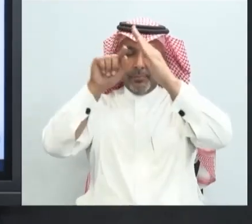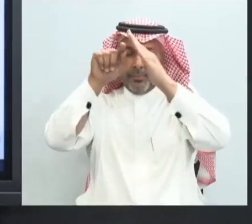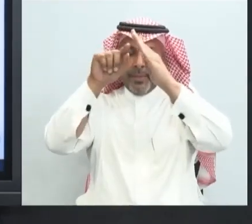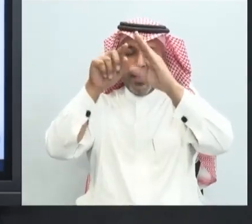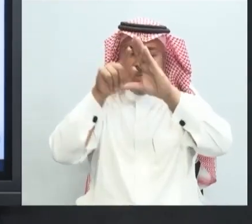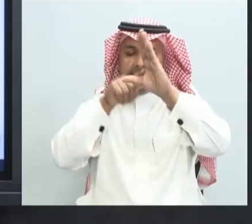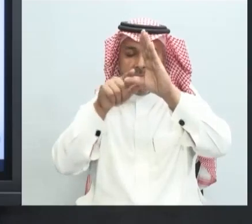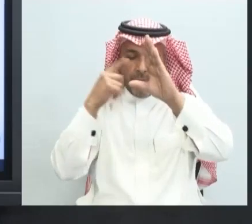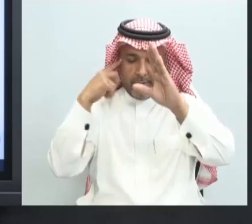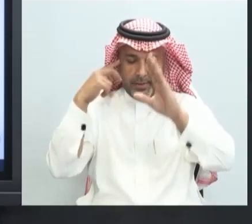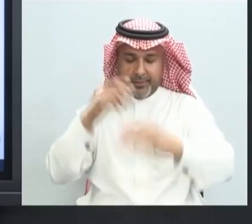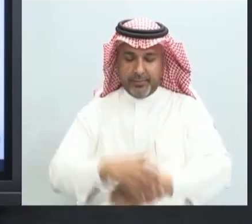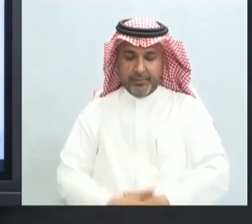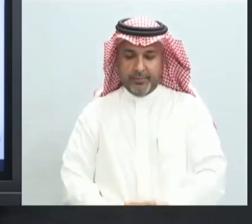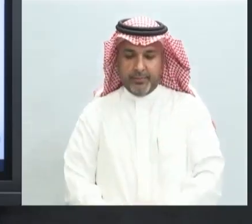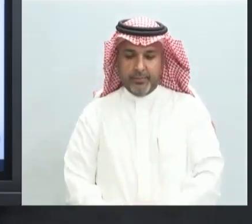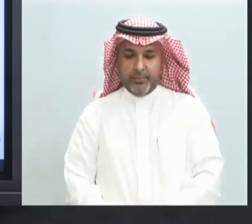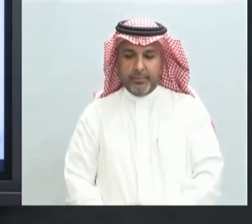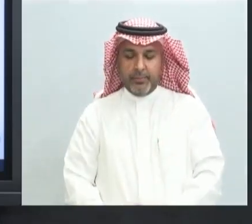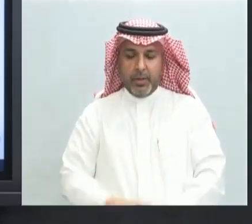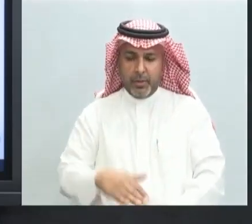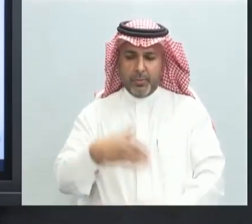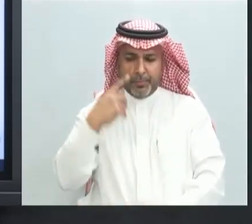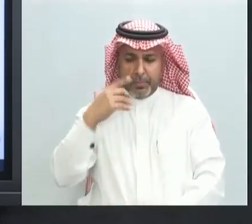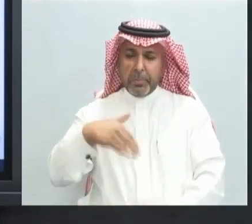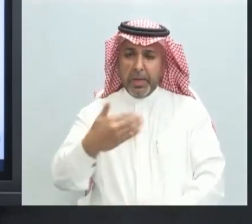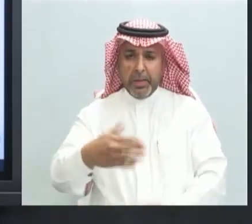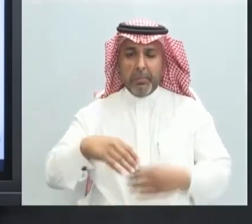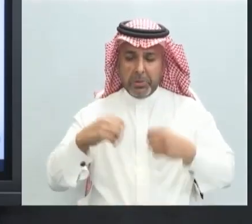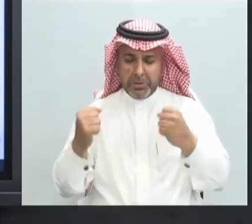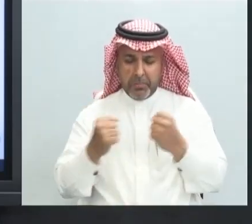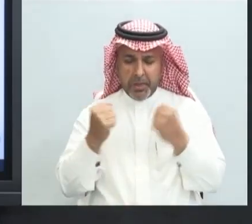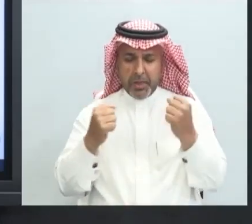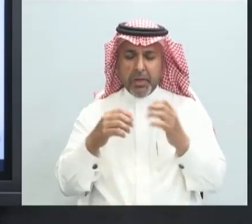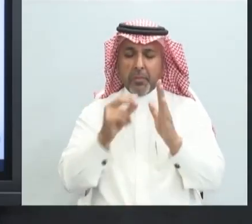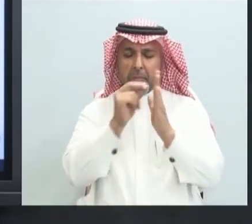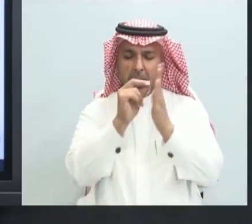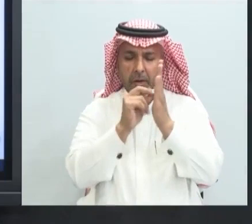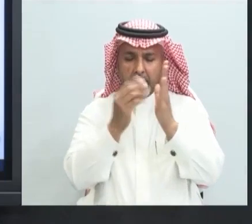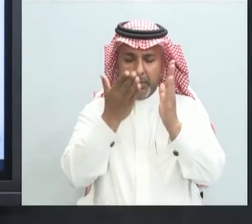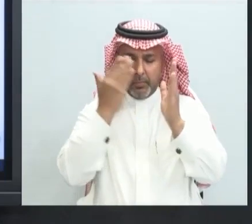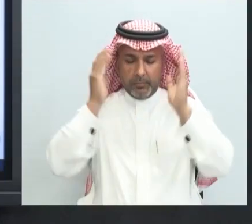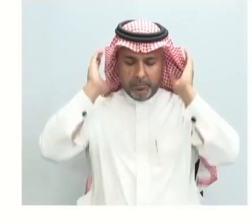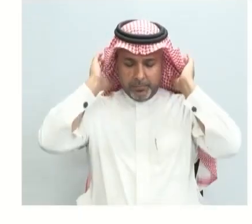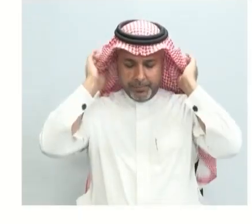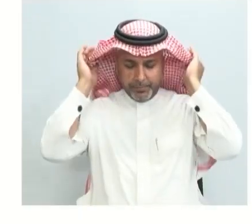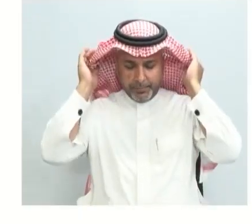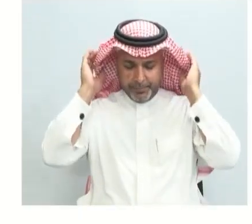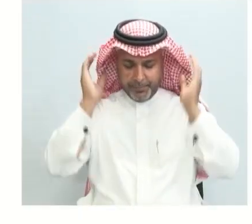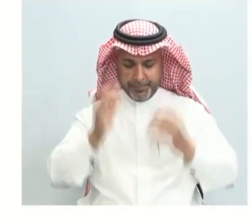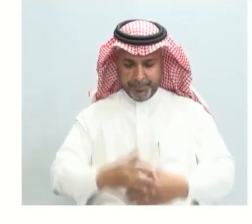شاء الله بنستخدم قانون جيوب التمام في حالتين اخريتين ايضا نستطيع من خلالها حل المثلث فدعونا نتعرف على